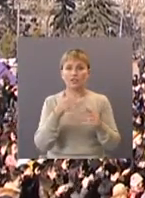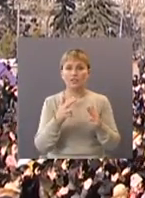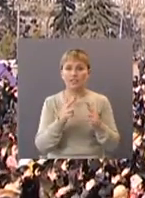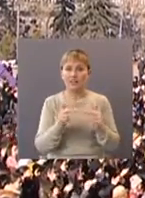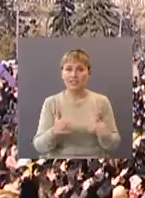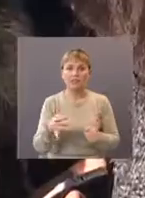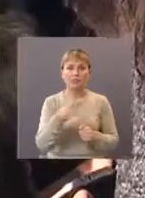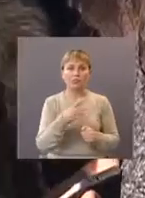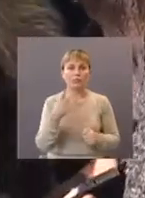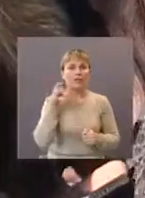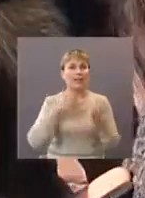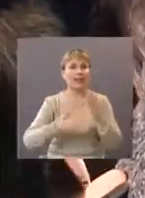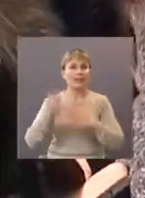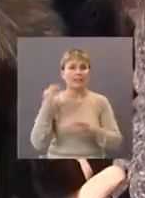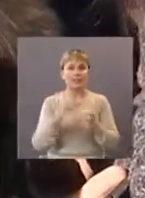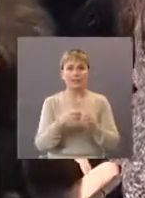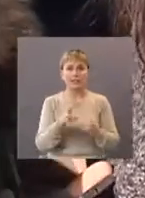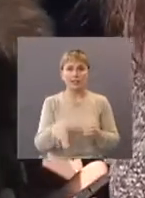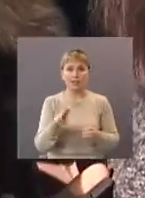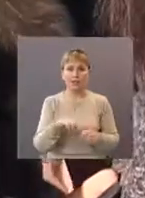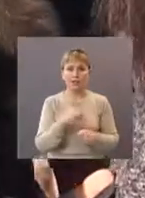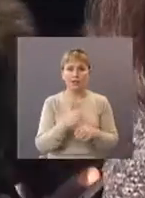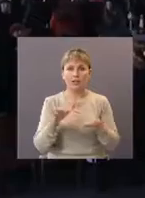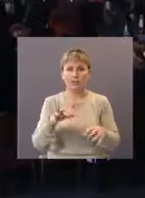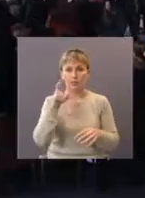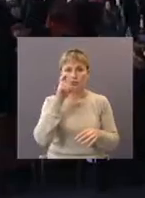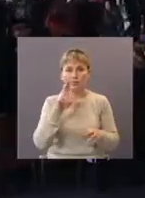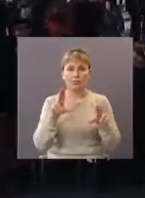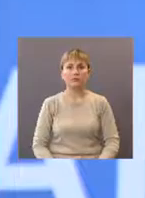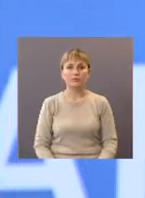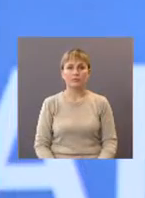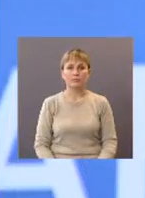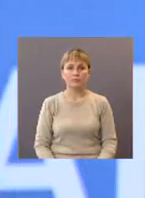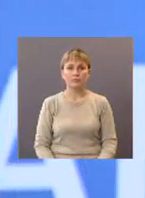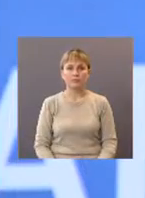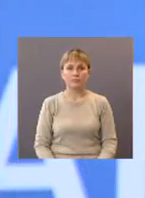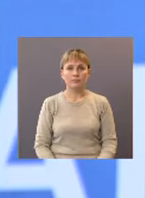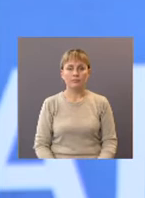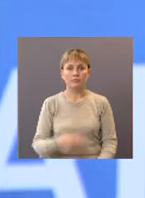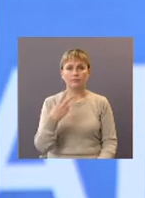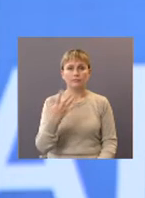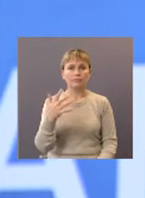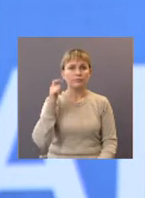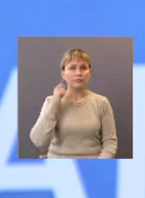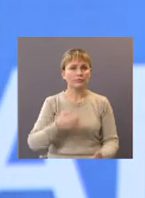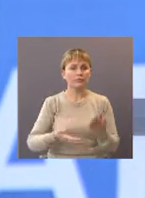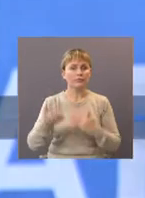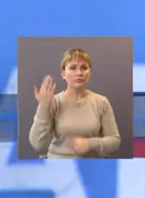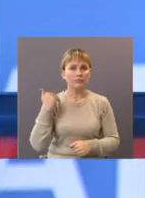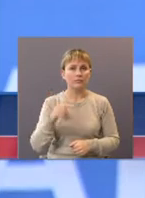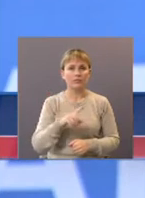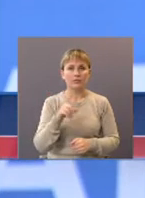10 декабря, глава государства принес присягу своему народу. 25 лет назад, взяв на